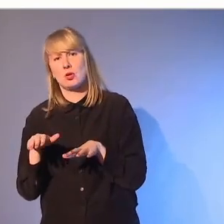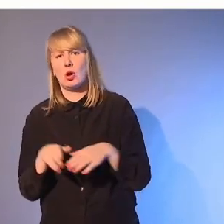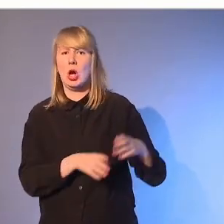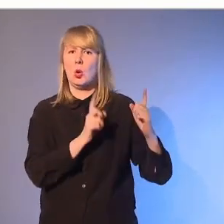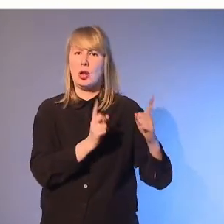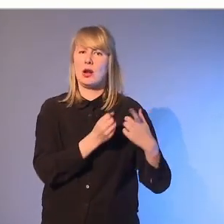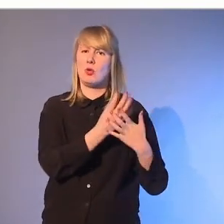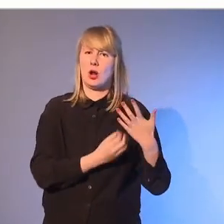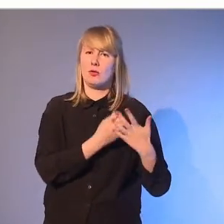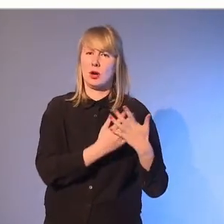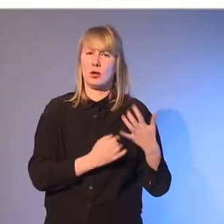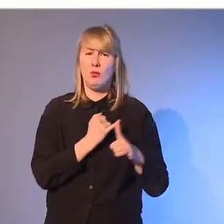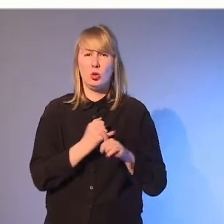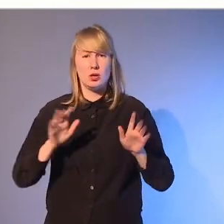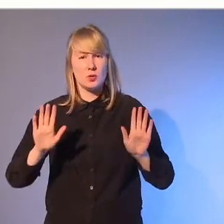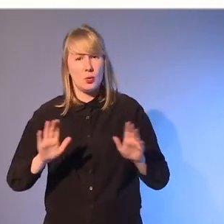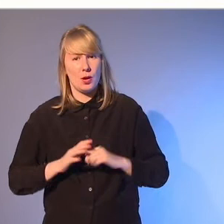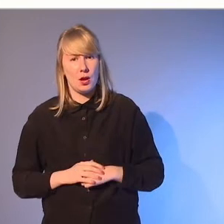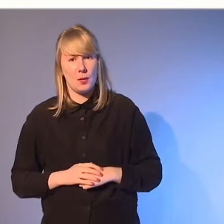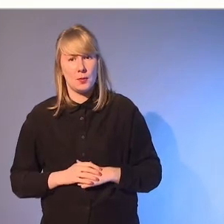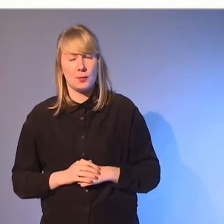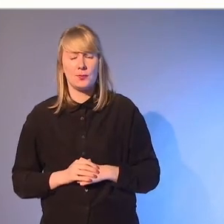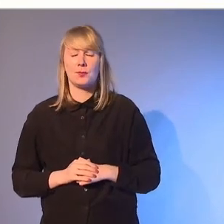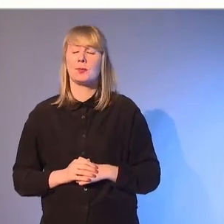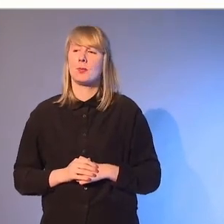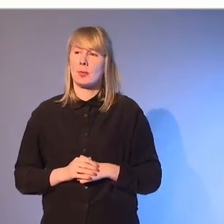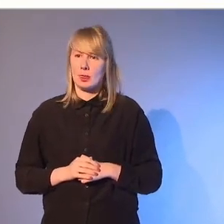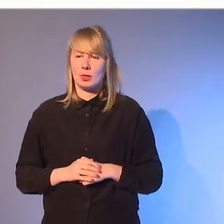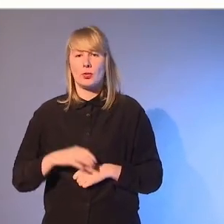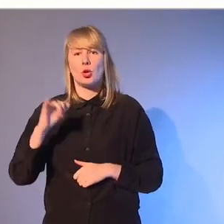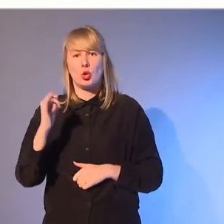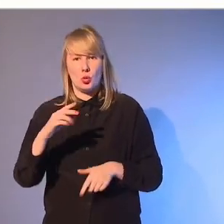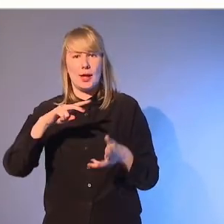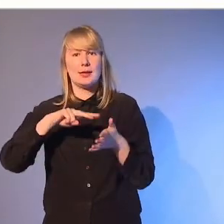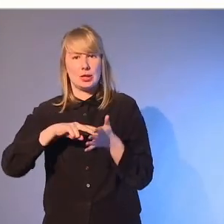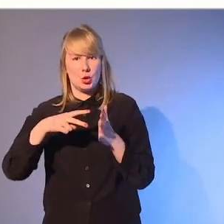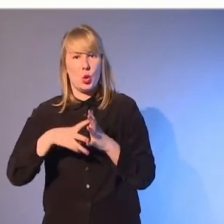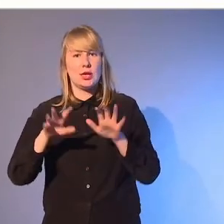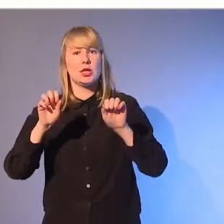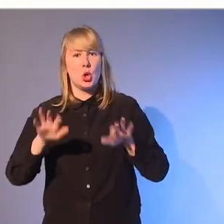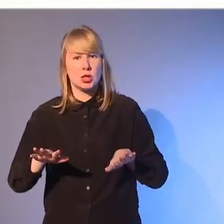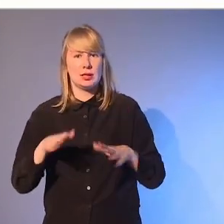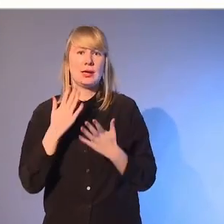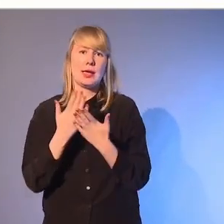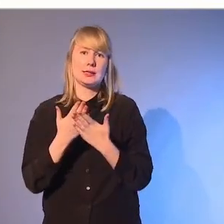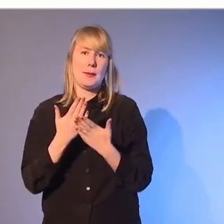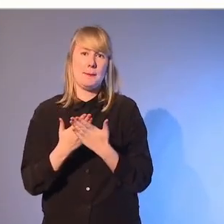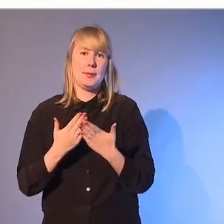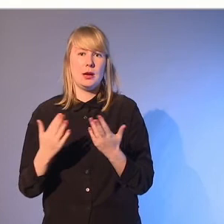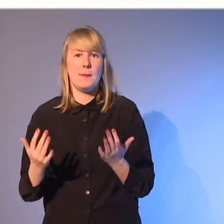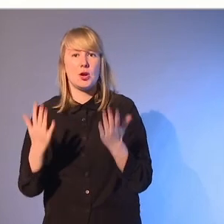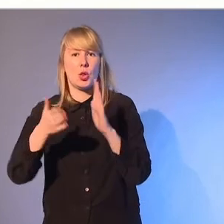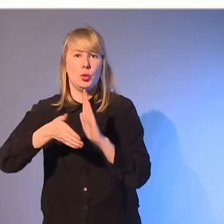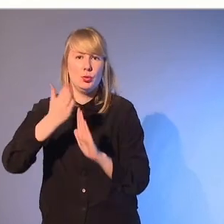læreren står og forklarer. Og så fikk man da teknologiske løsninger på det. For eksempel